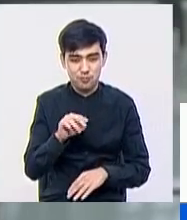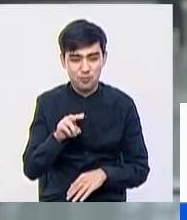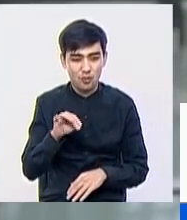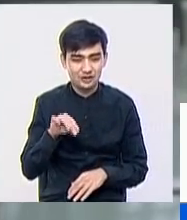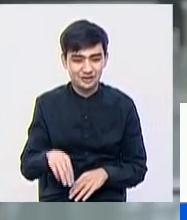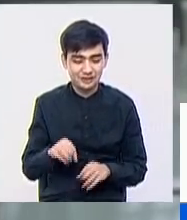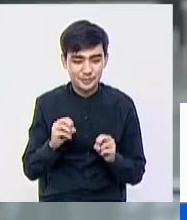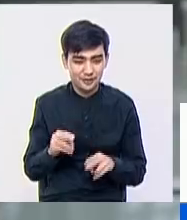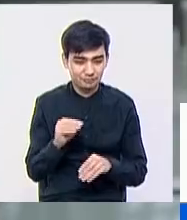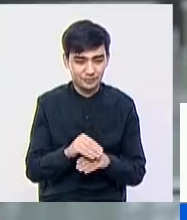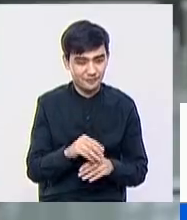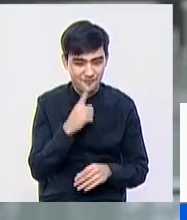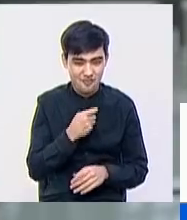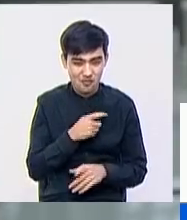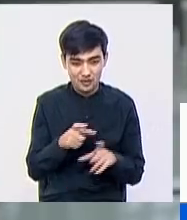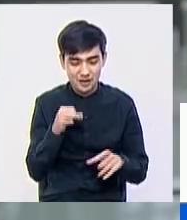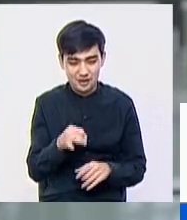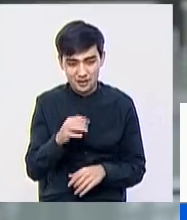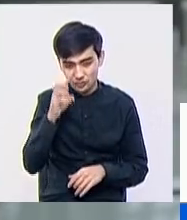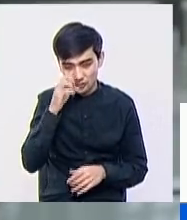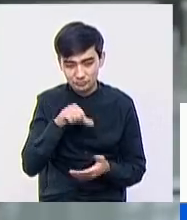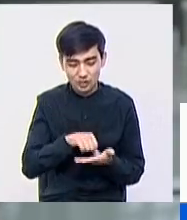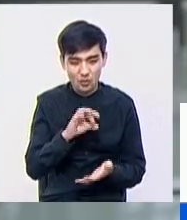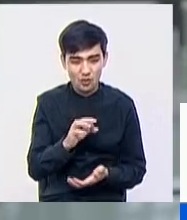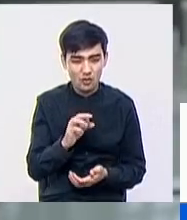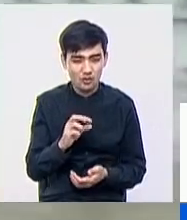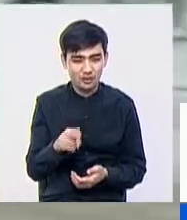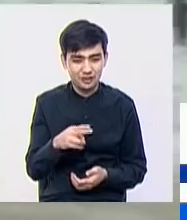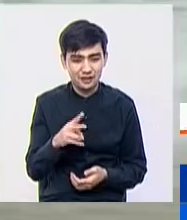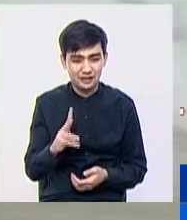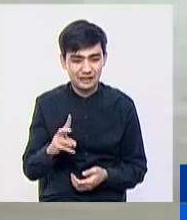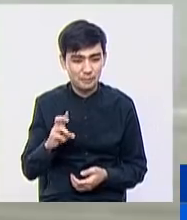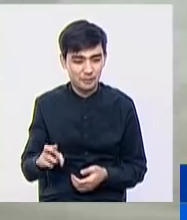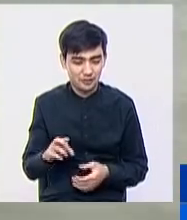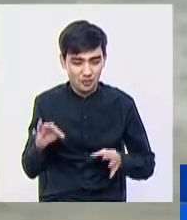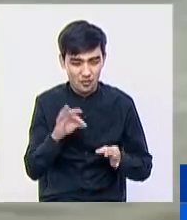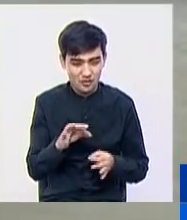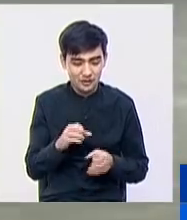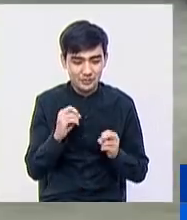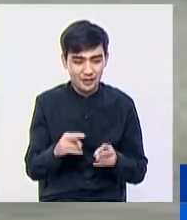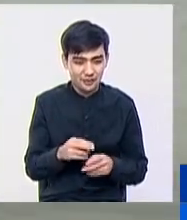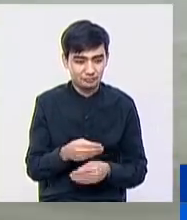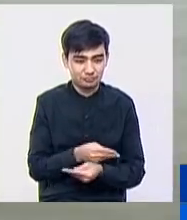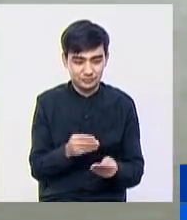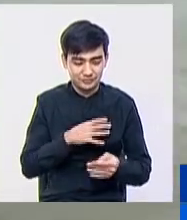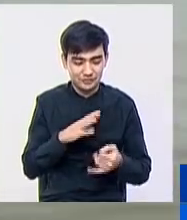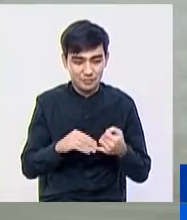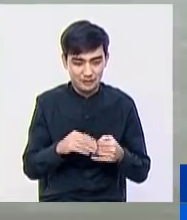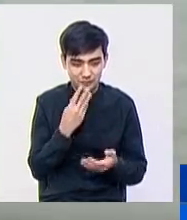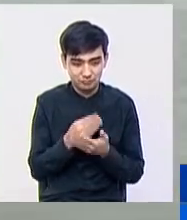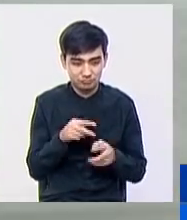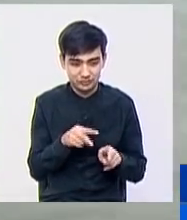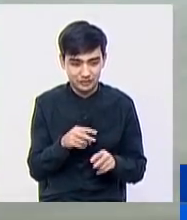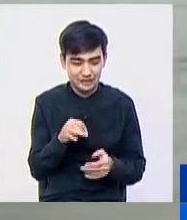объединенному миротворческому контингенту государств-участников ОДКБ под охрану передали ряд стратегических объектов. Силовые структуры